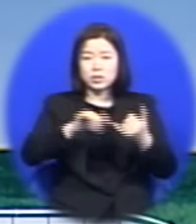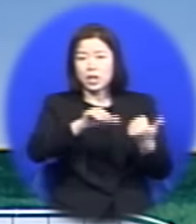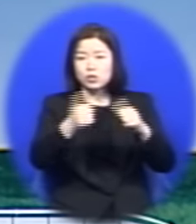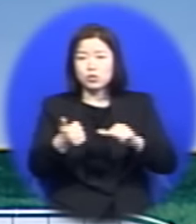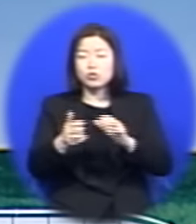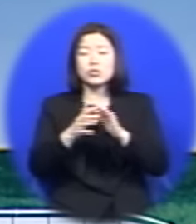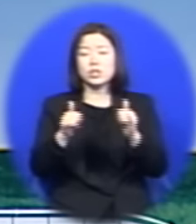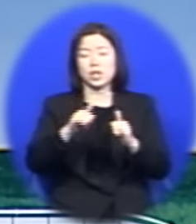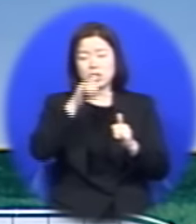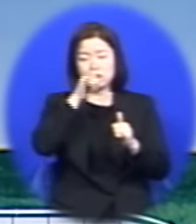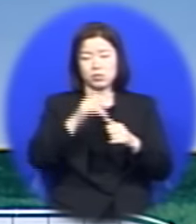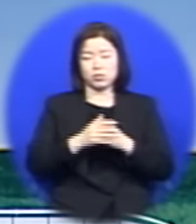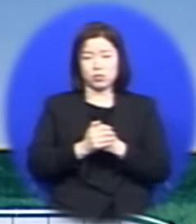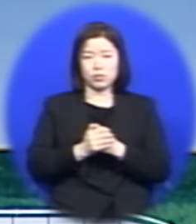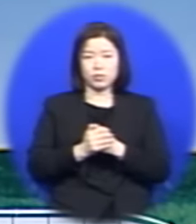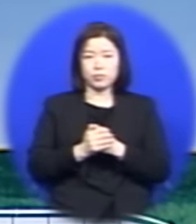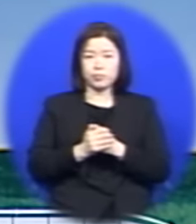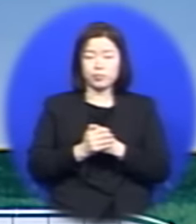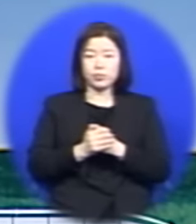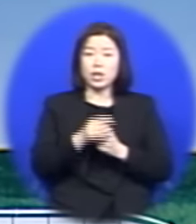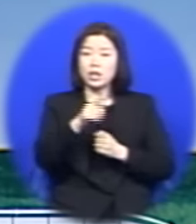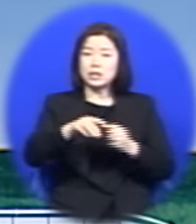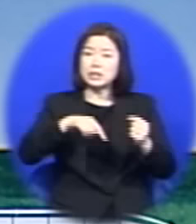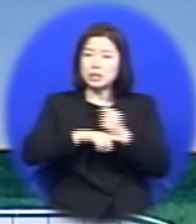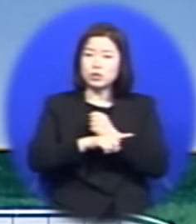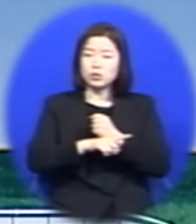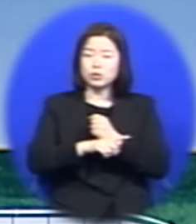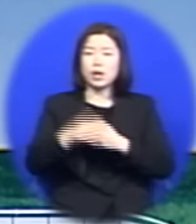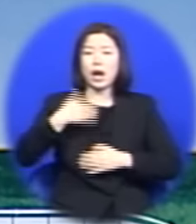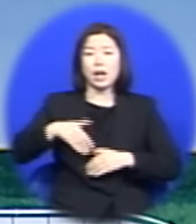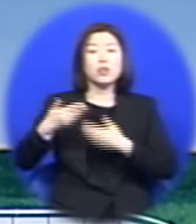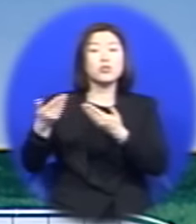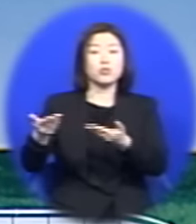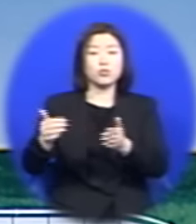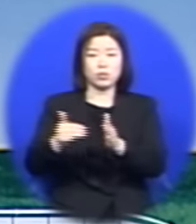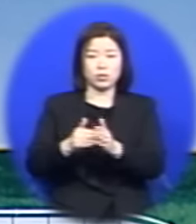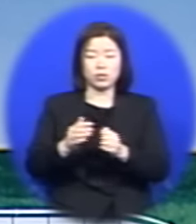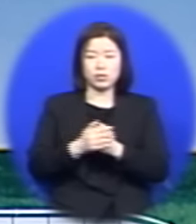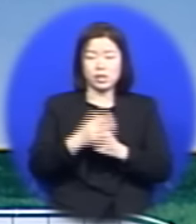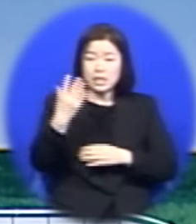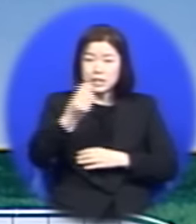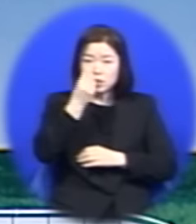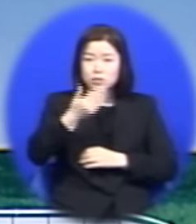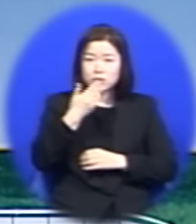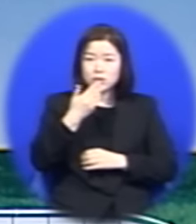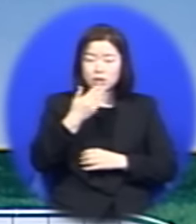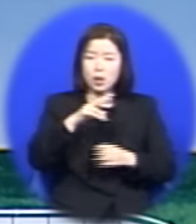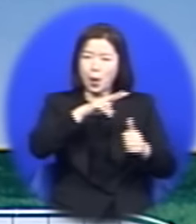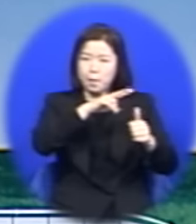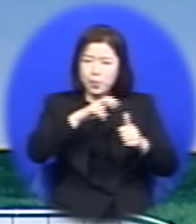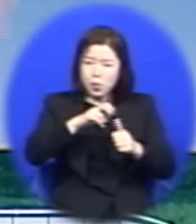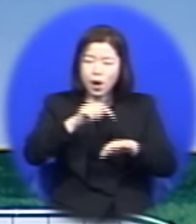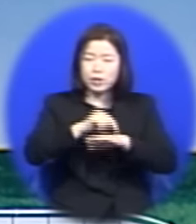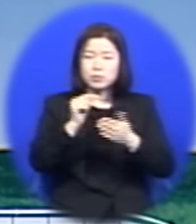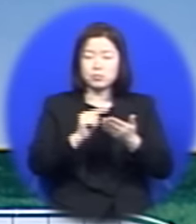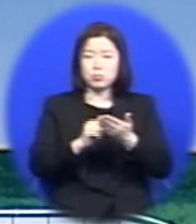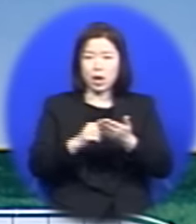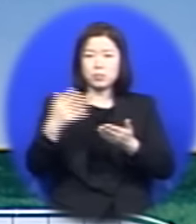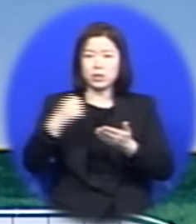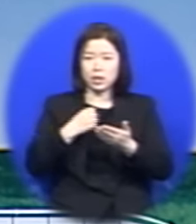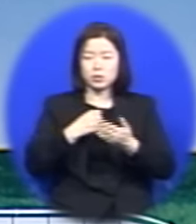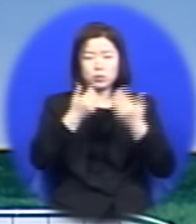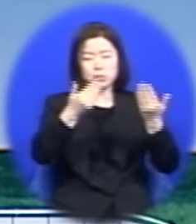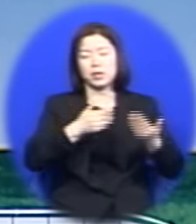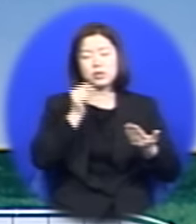자도 있었습니다. 그 까닭을 가르쳐 준 거예요. 성찬은 미워하는 마음을 품고 못 받는